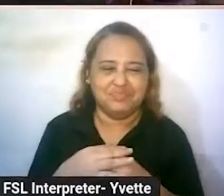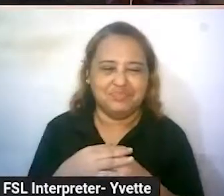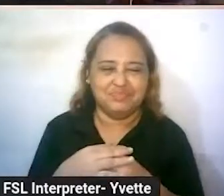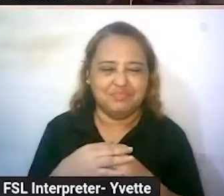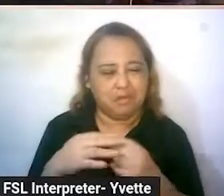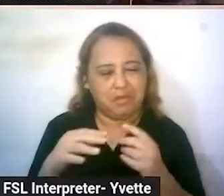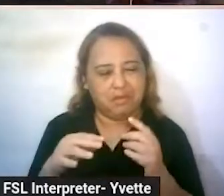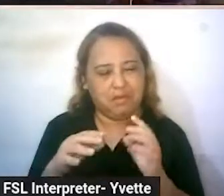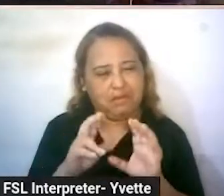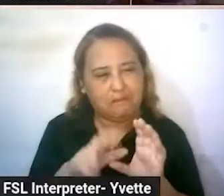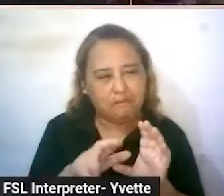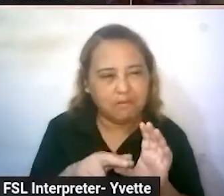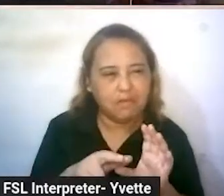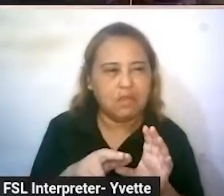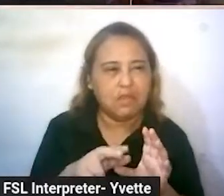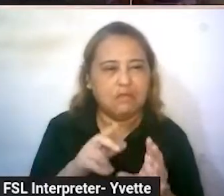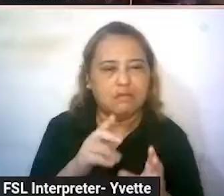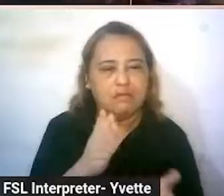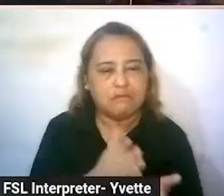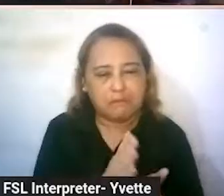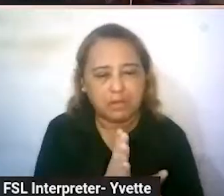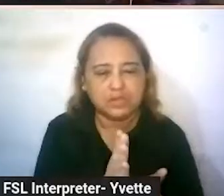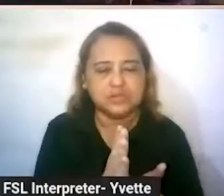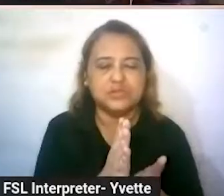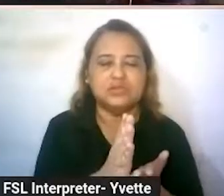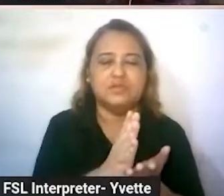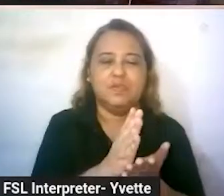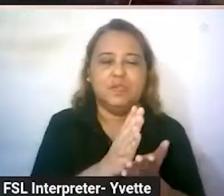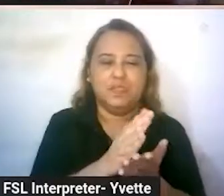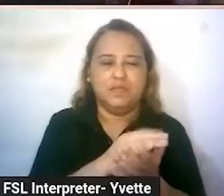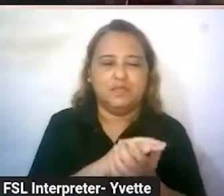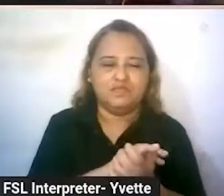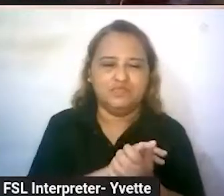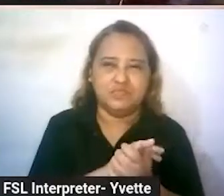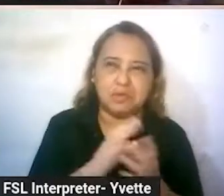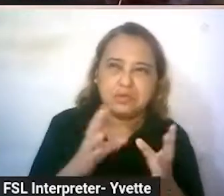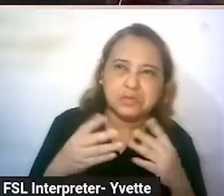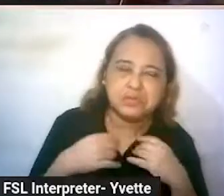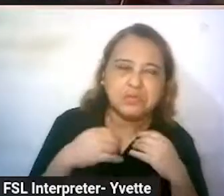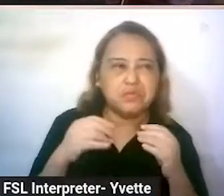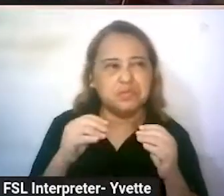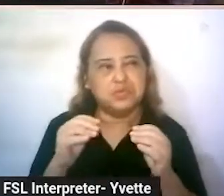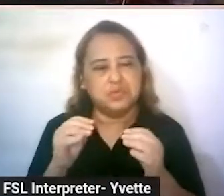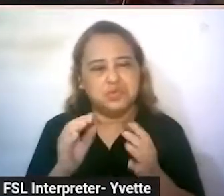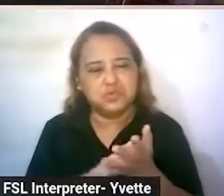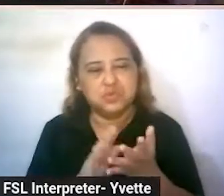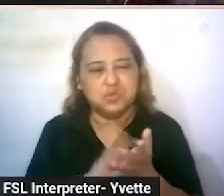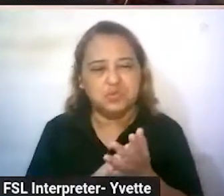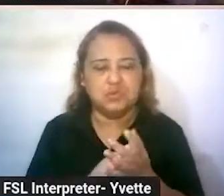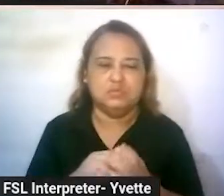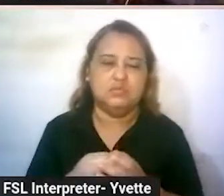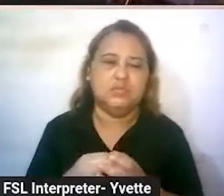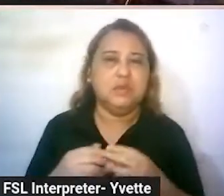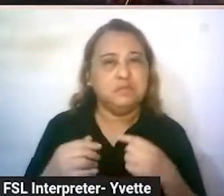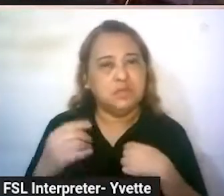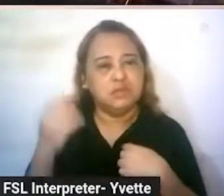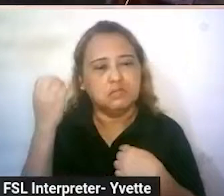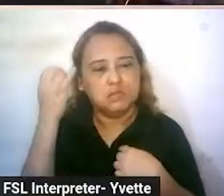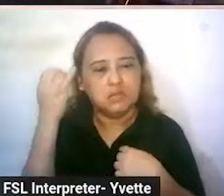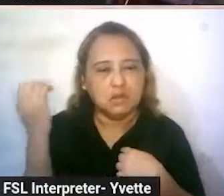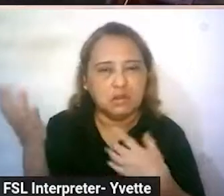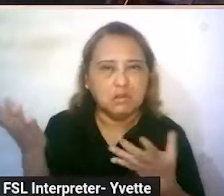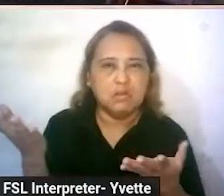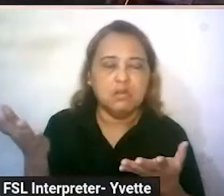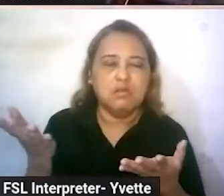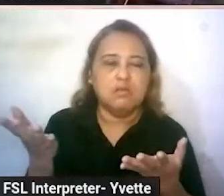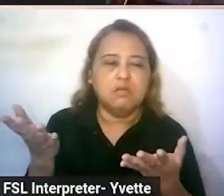disability rights na dapat yung DT-344 natin, accessible yung school and other buildings. I have no idea ng mga panahon